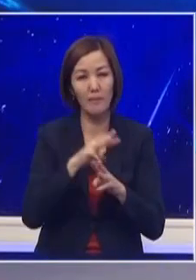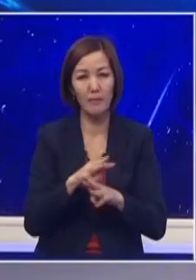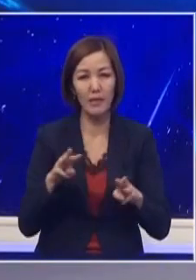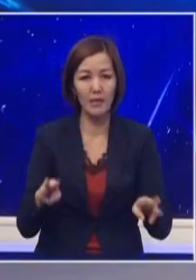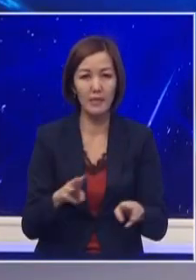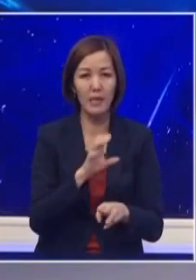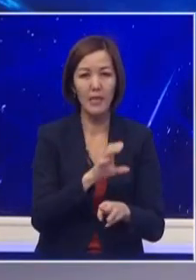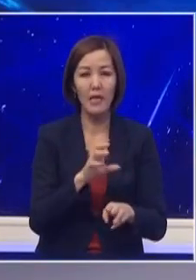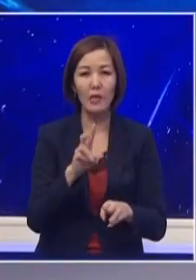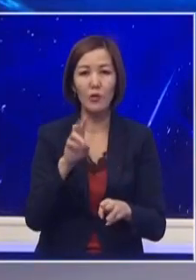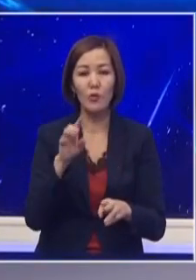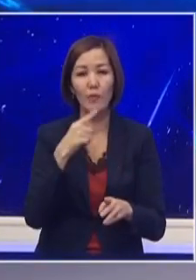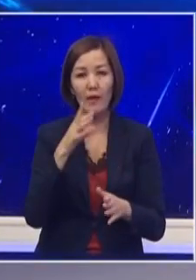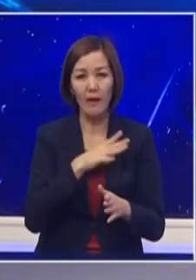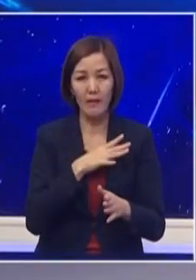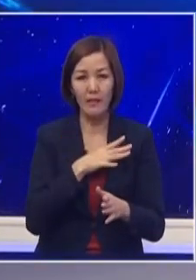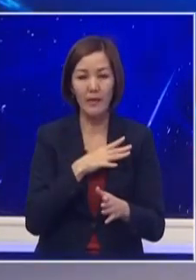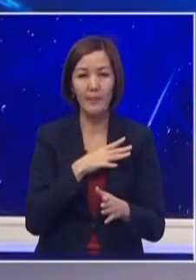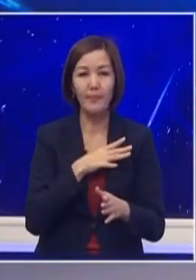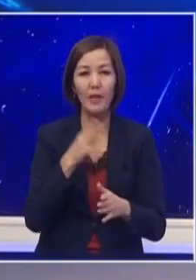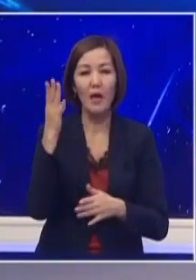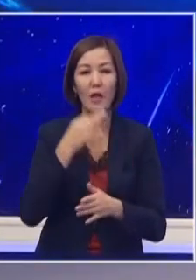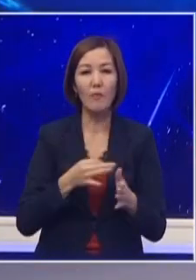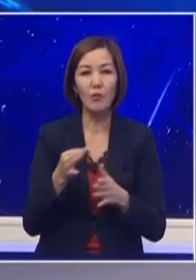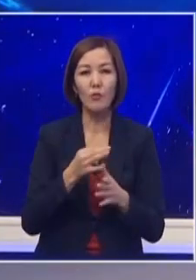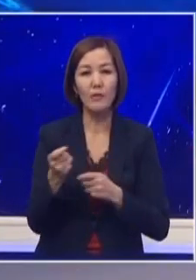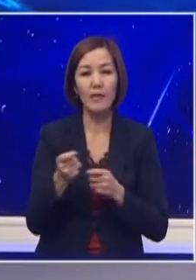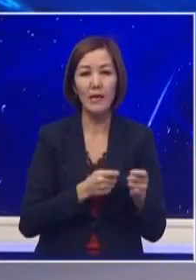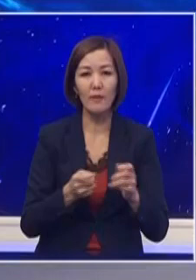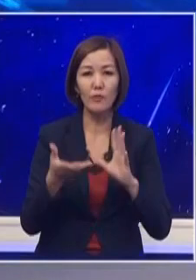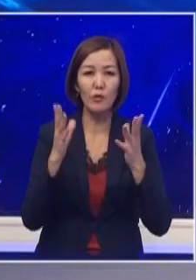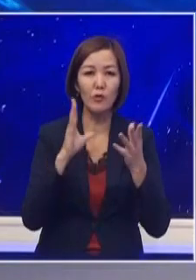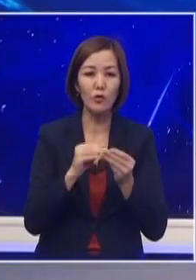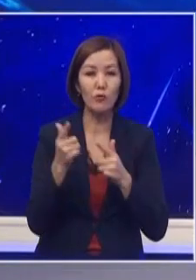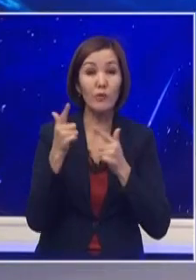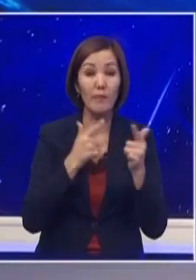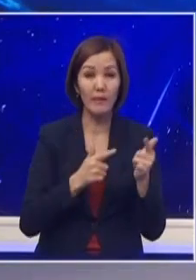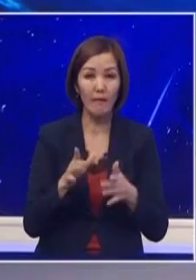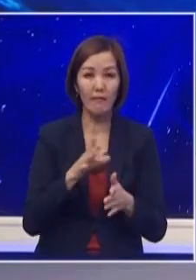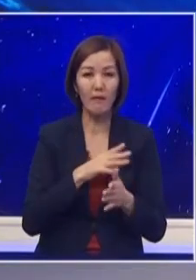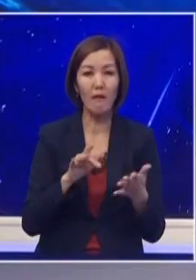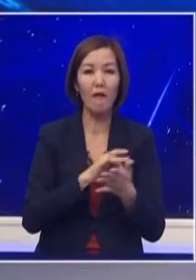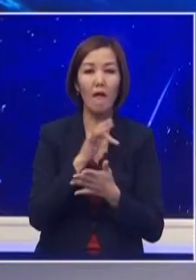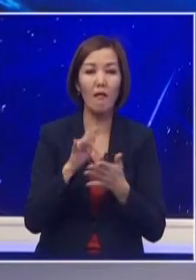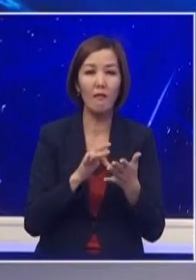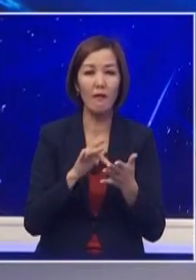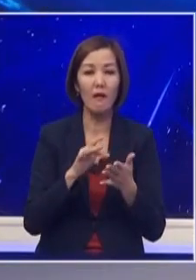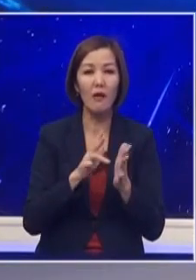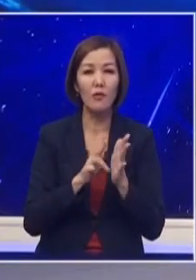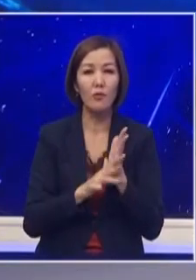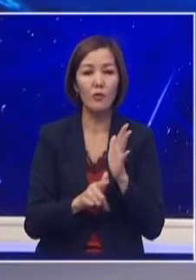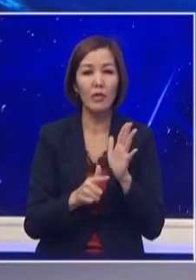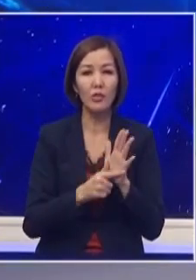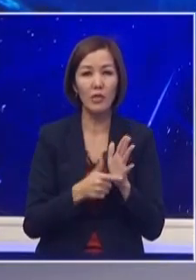ғылым және жоғары білім министрі Саясат Нұрбек айтты. Сөзінше Алматы облысының әкімдігі мен тұжырымдама дайындалған.